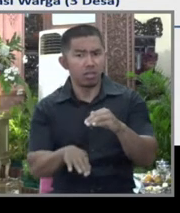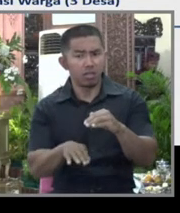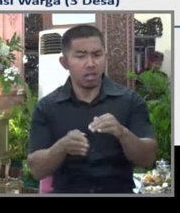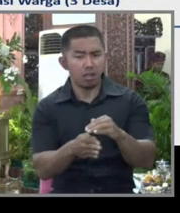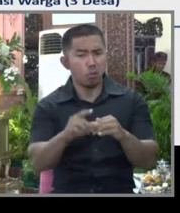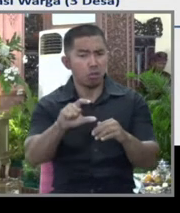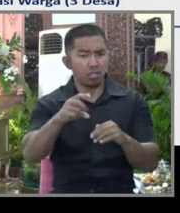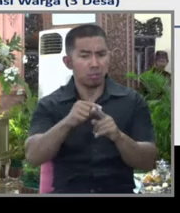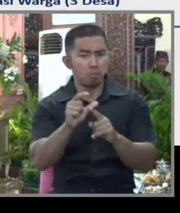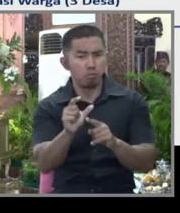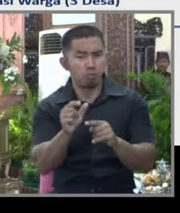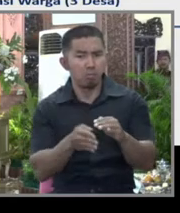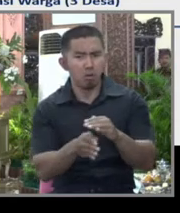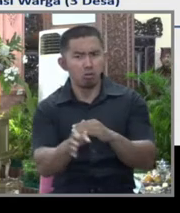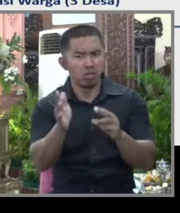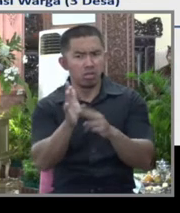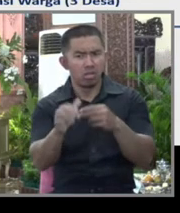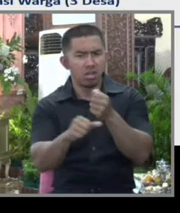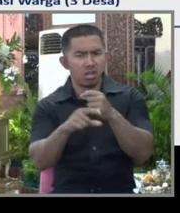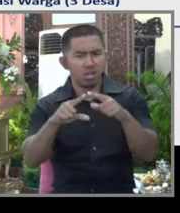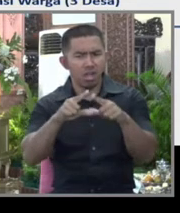kemudian baru Ngawi, jauh sekali.